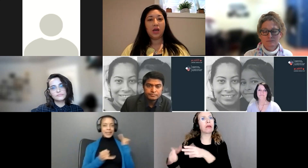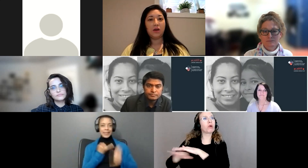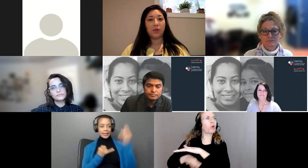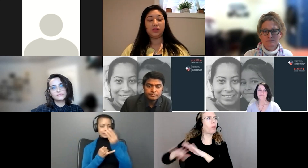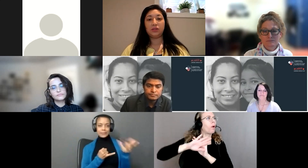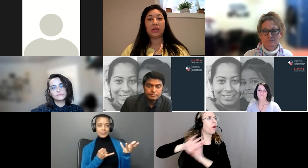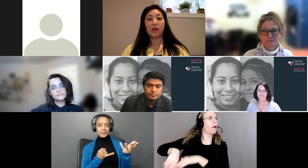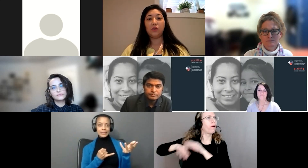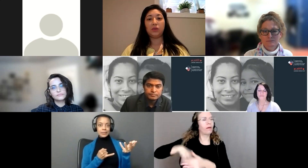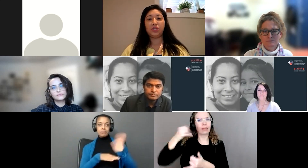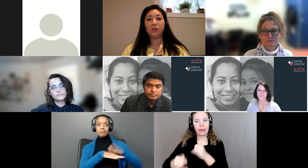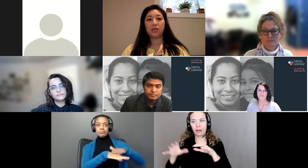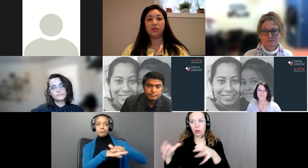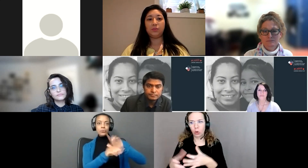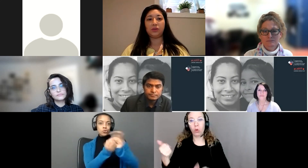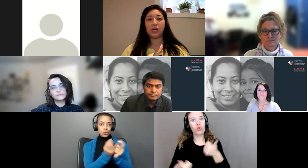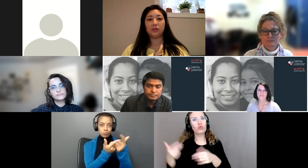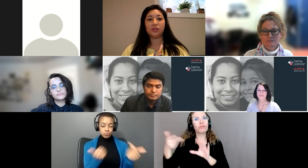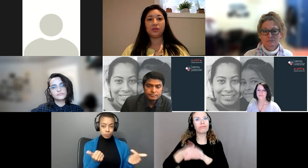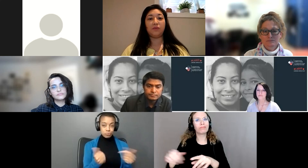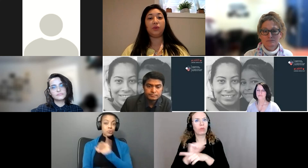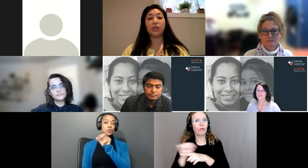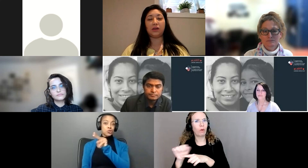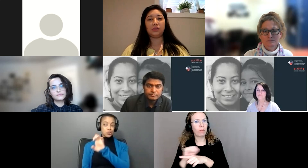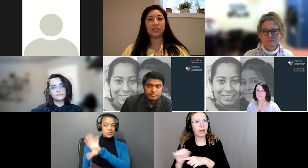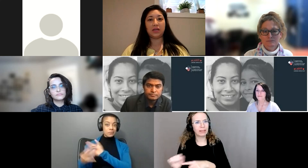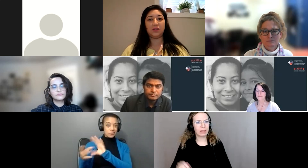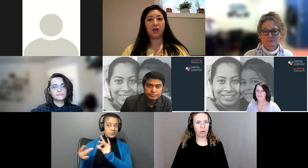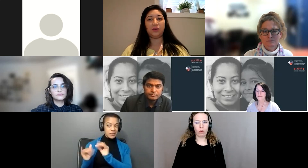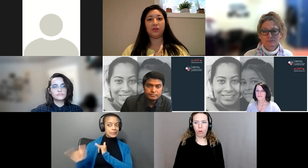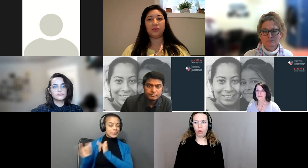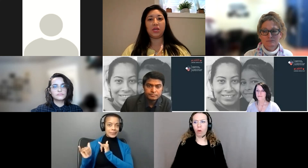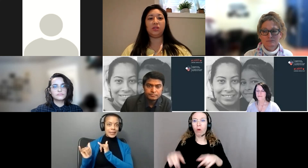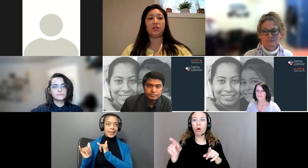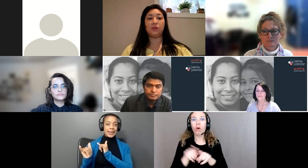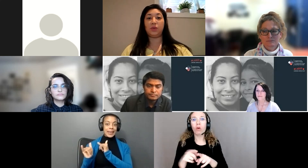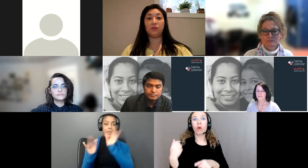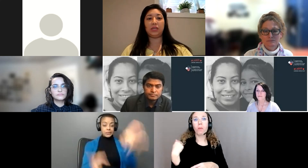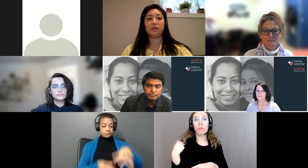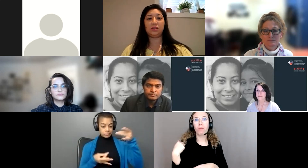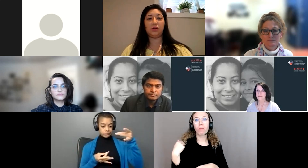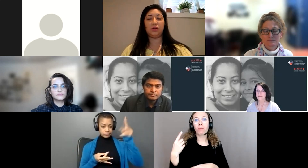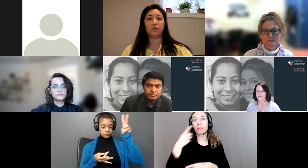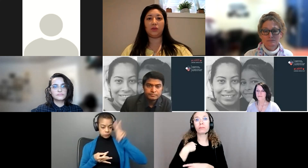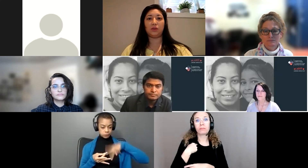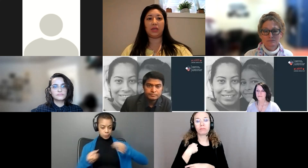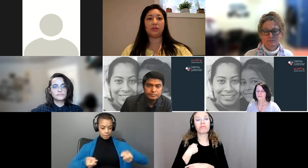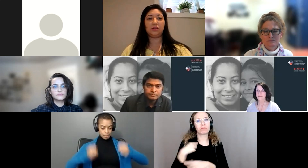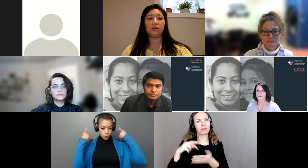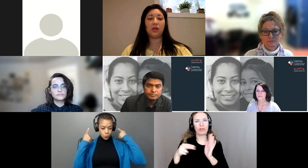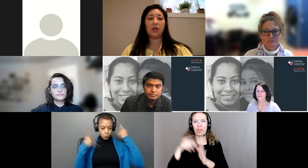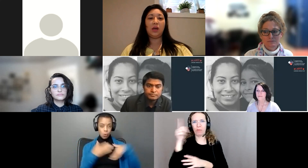qui recevait de l'information. De la même façon que Ginny a mentionné, donc ça les empêchait de bien